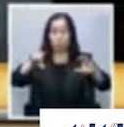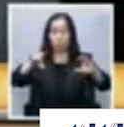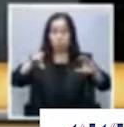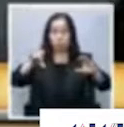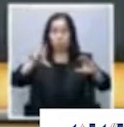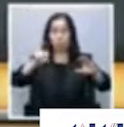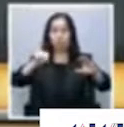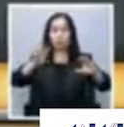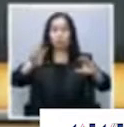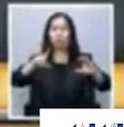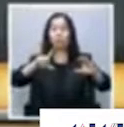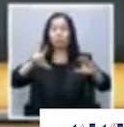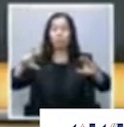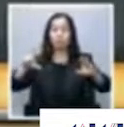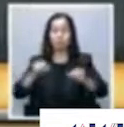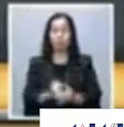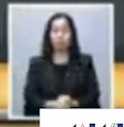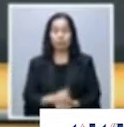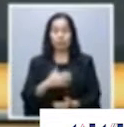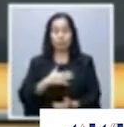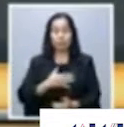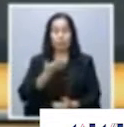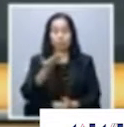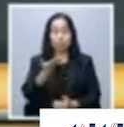5,134 ล้านเศษนั้นผมขออนุญาต